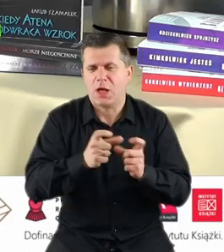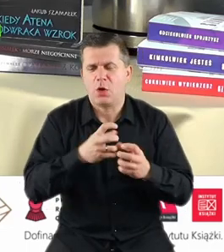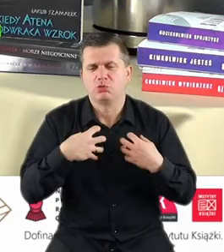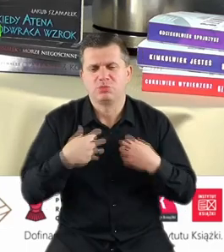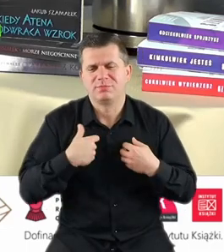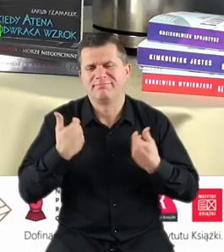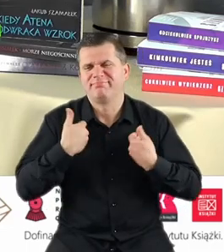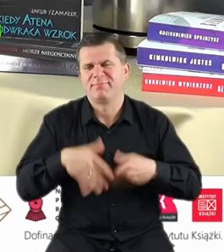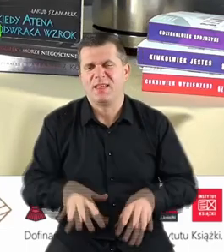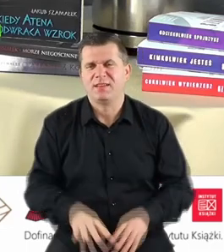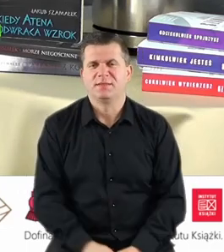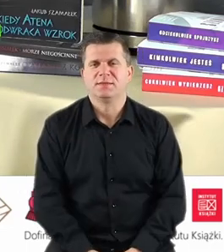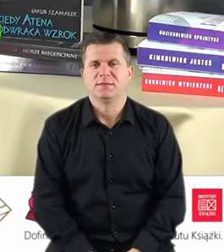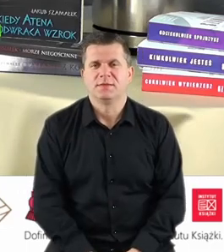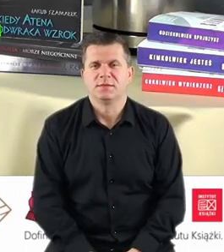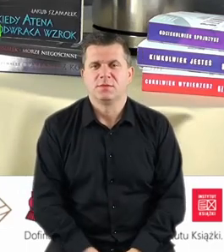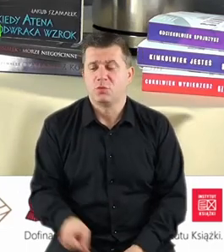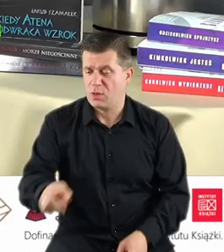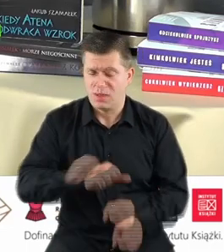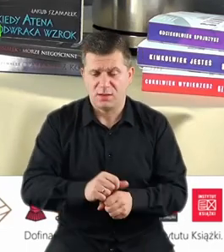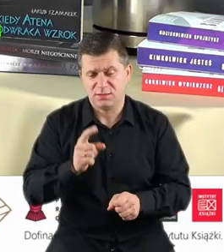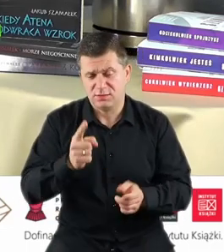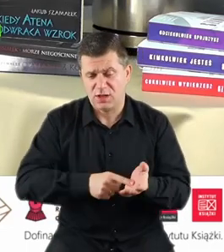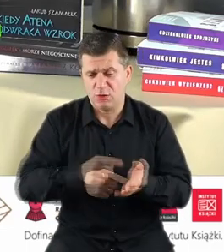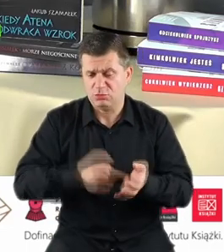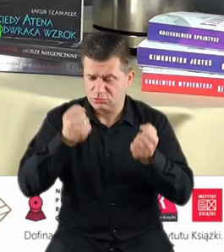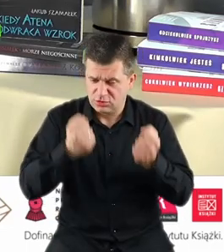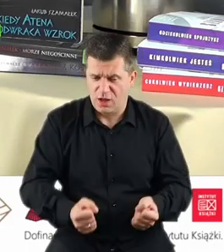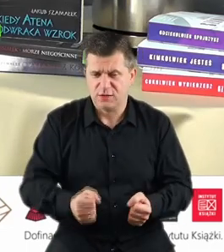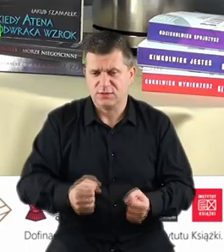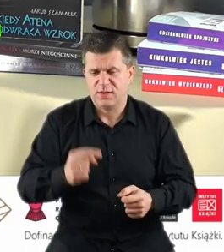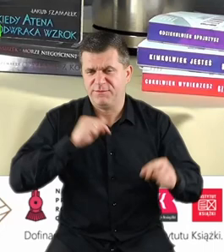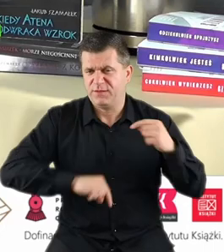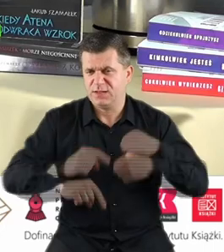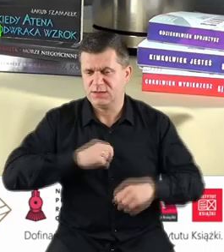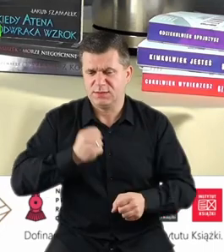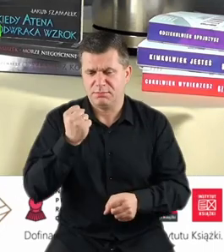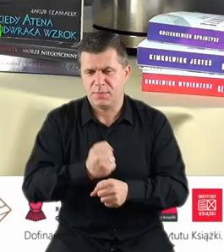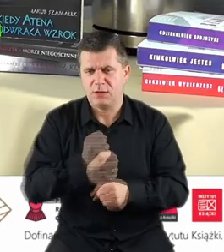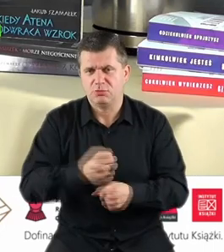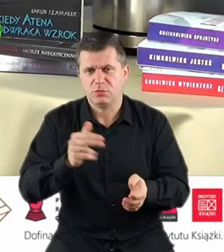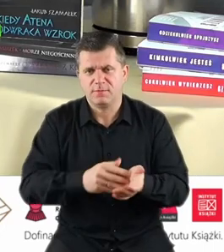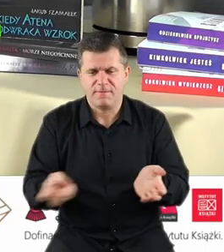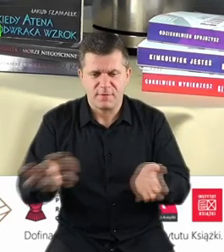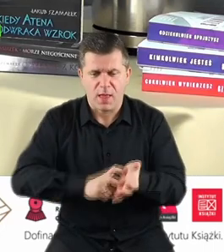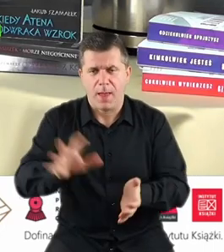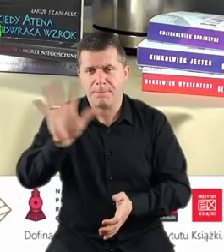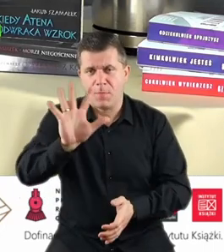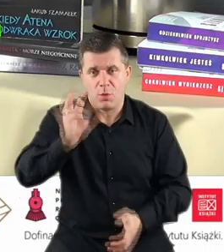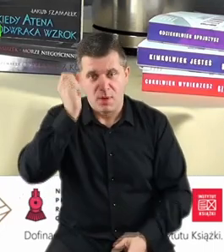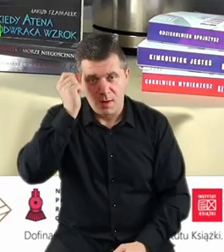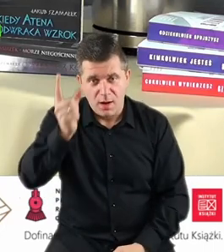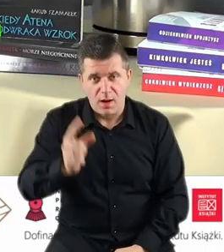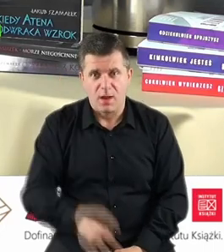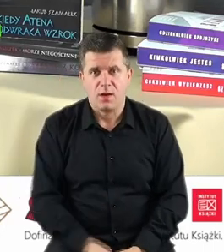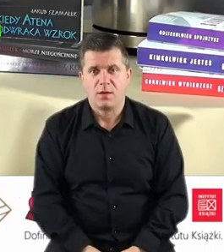bo to często jest ciężka fizyczna praca. Bo trzeba wstać o 5 rano, bo często